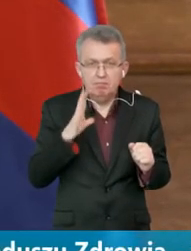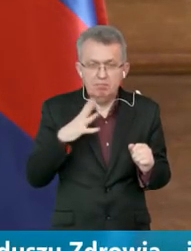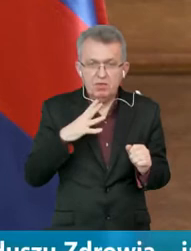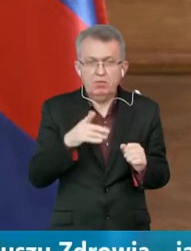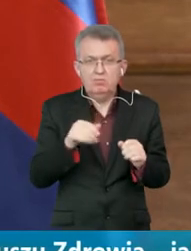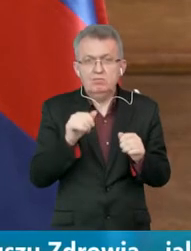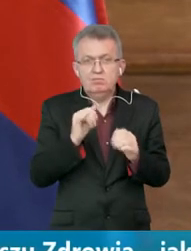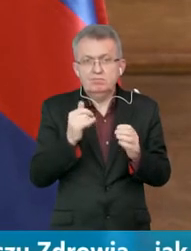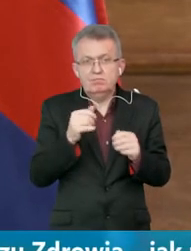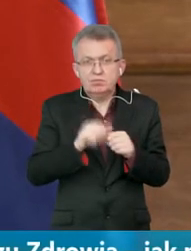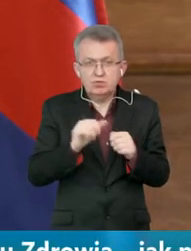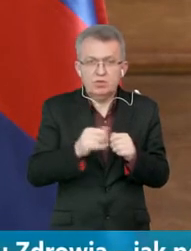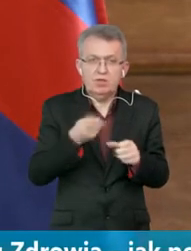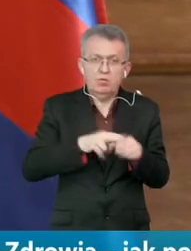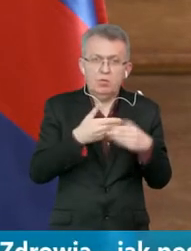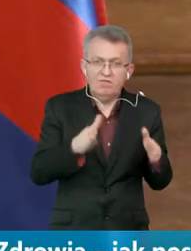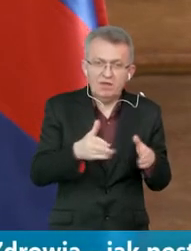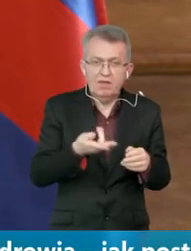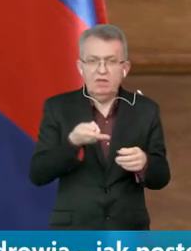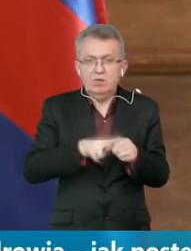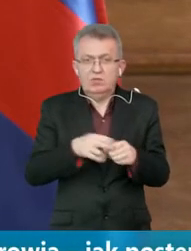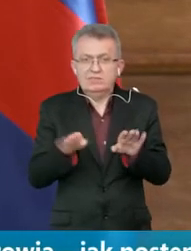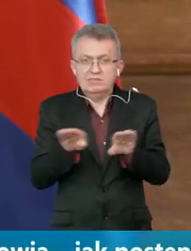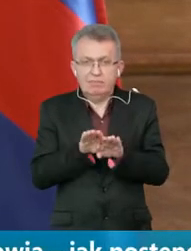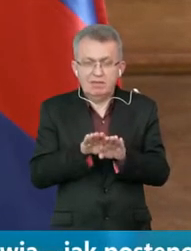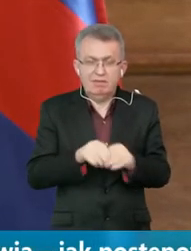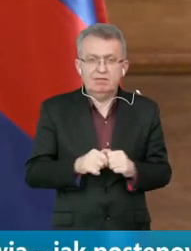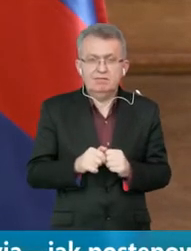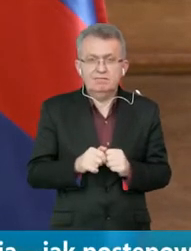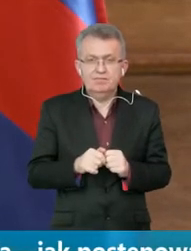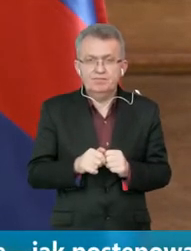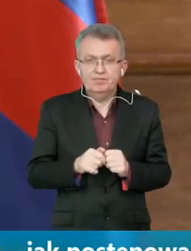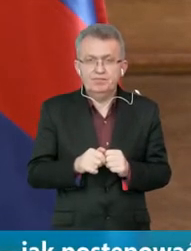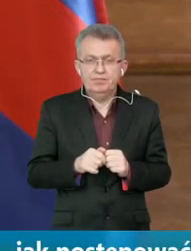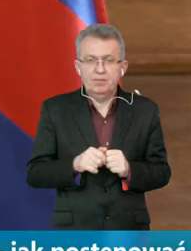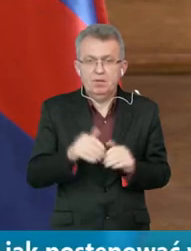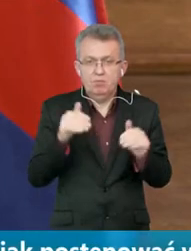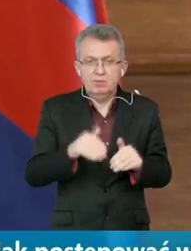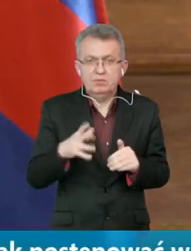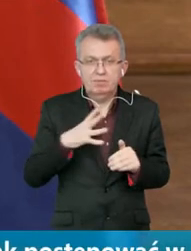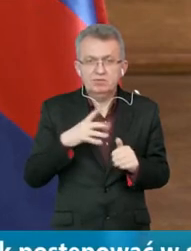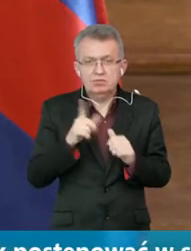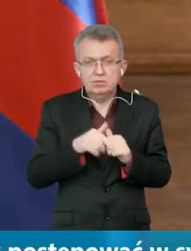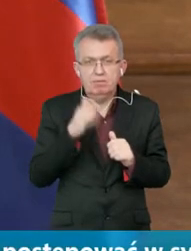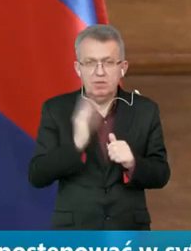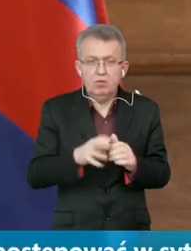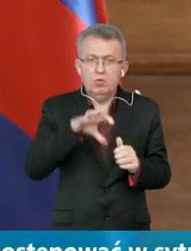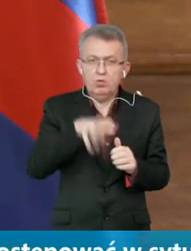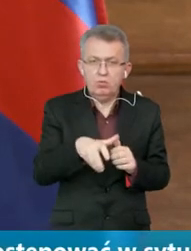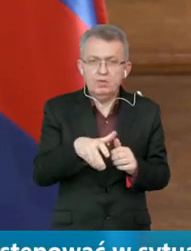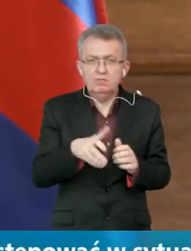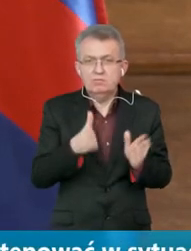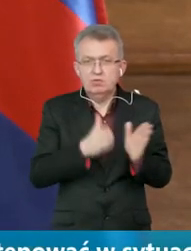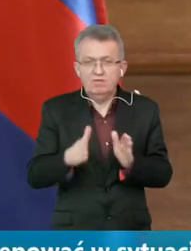przedszkola niektóre otwarte, niektóre zamknięte. Może się tak zdarzyć, że będą to grupy